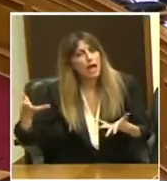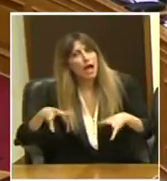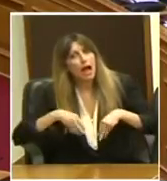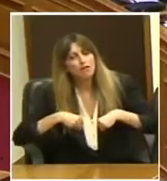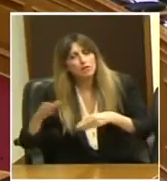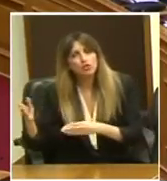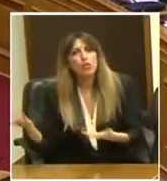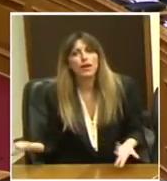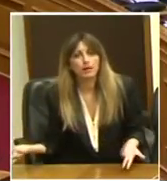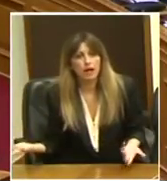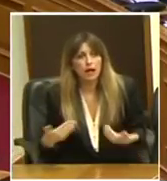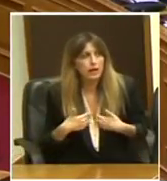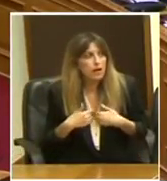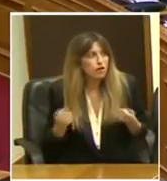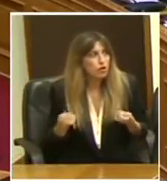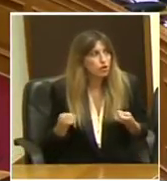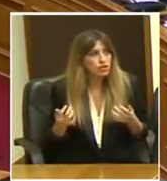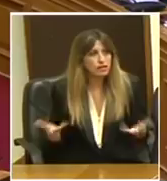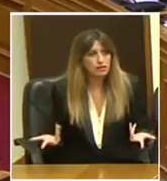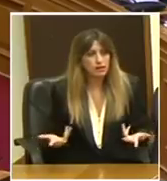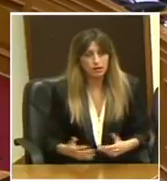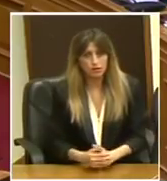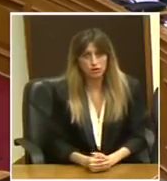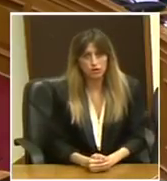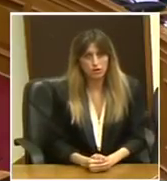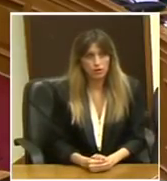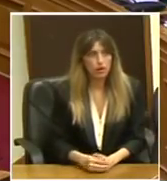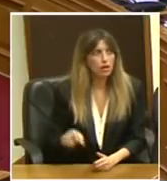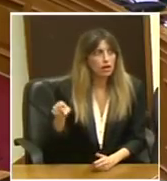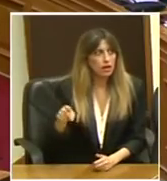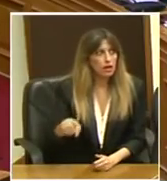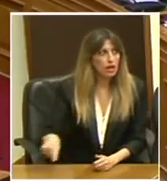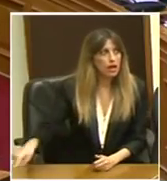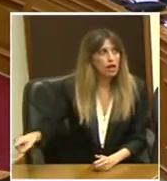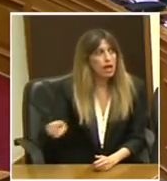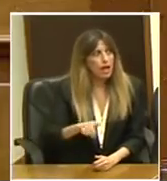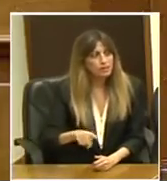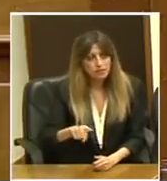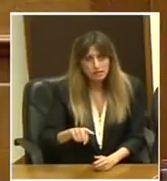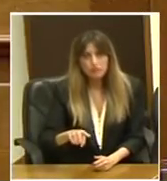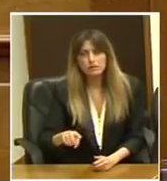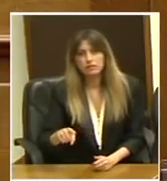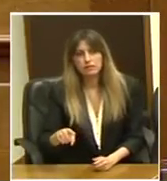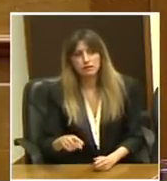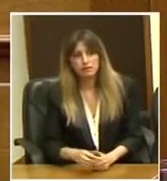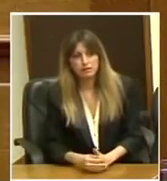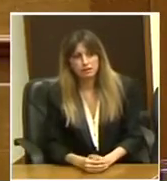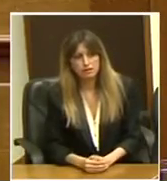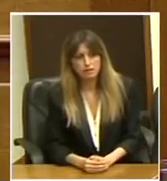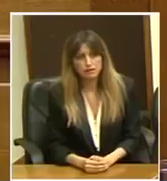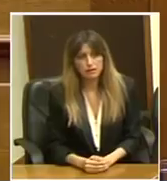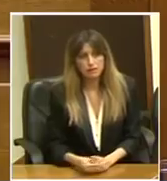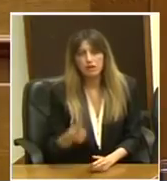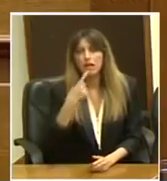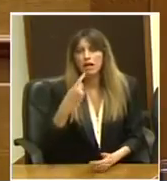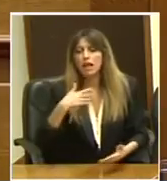αυτό, ότι πάντα λέγατε μην τελειώσετε αυτή τη διαδικασία της επικύρωσης πριν πάρουμε